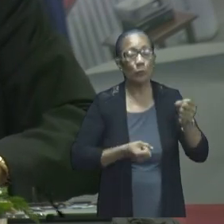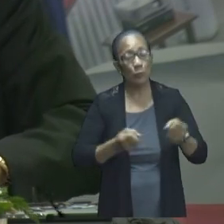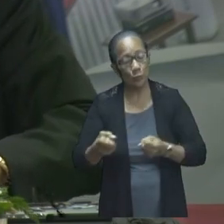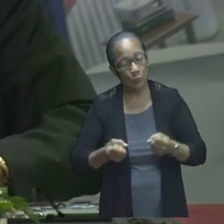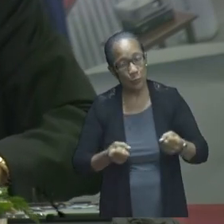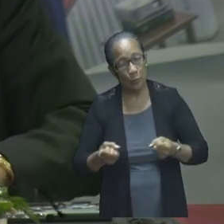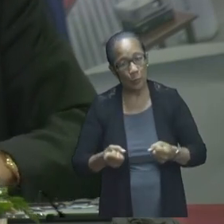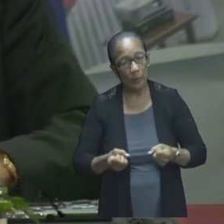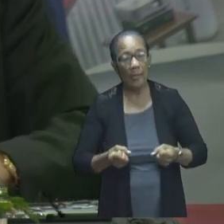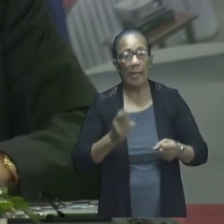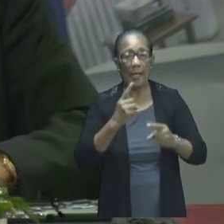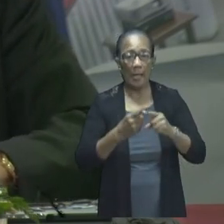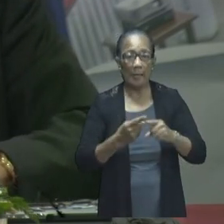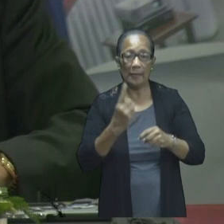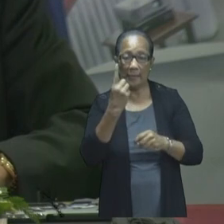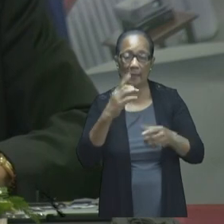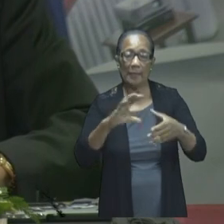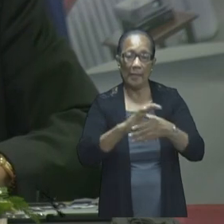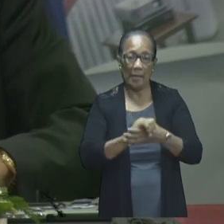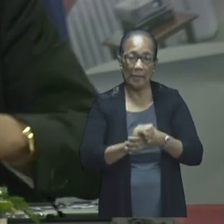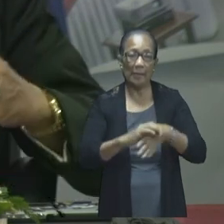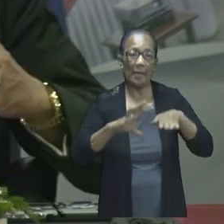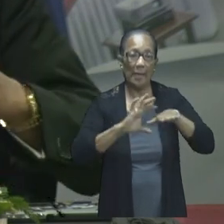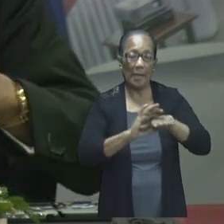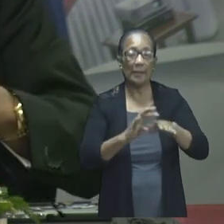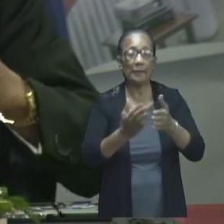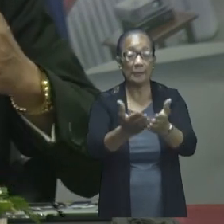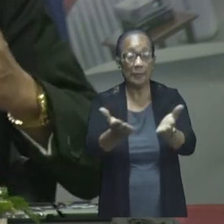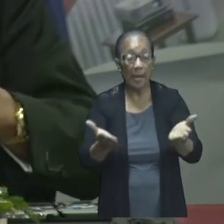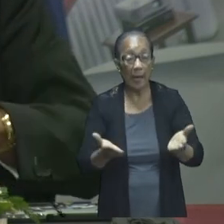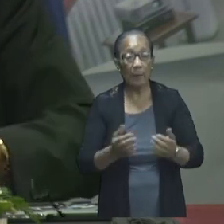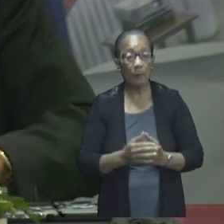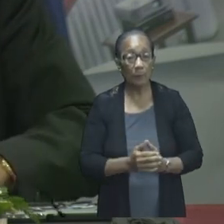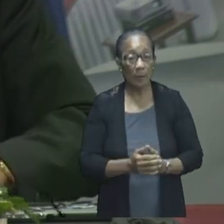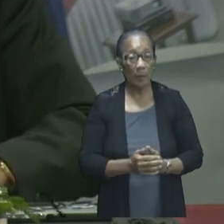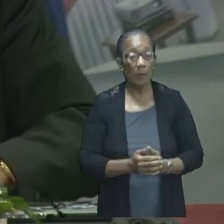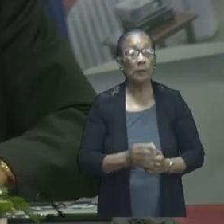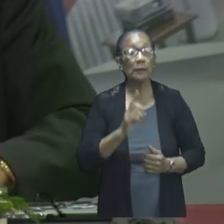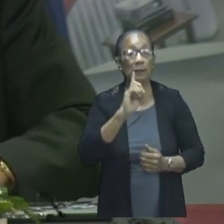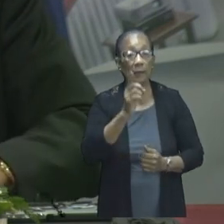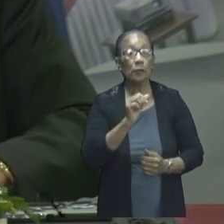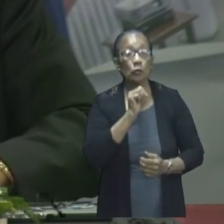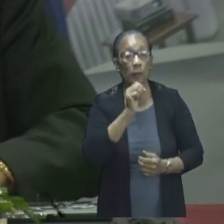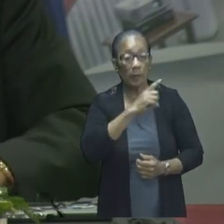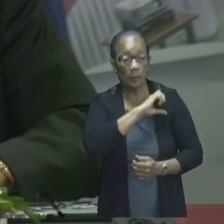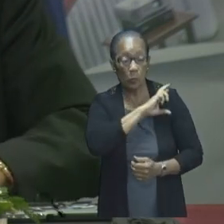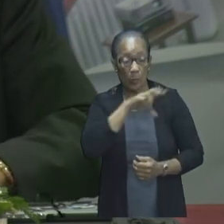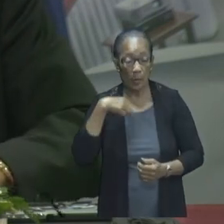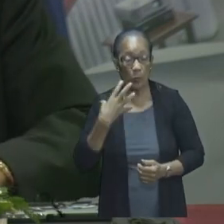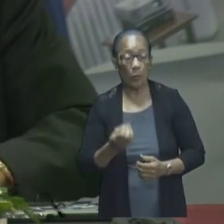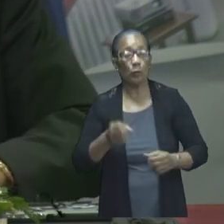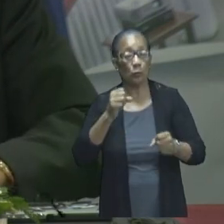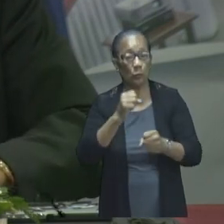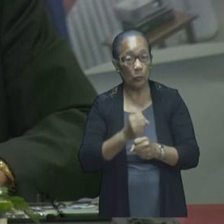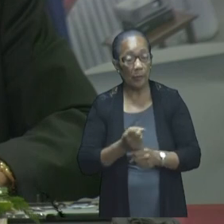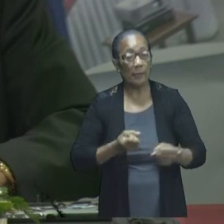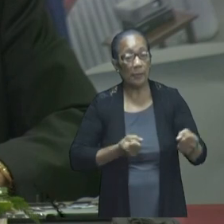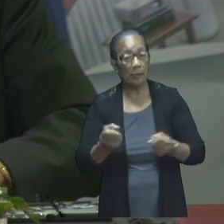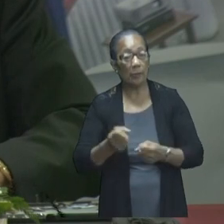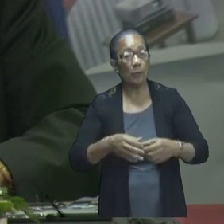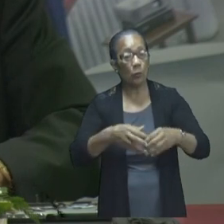daarna kwam wat eenheid en leiderschap dat is wat waarvoor we staan en deze regie een coalitie dat is wat we